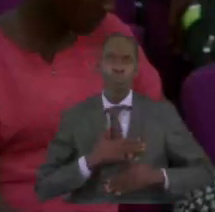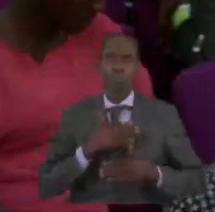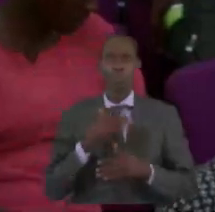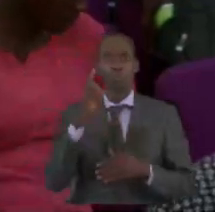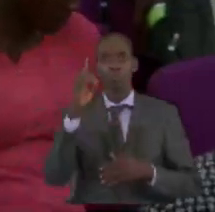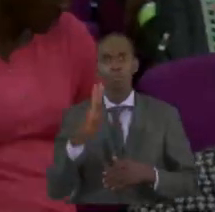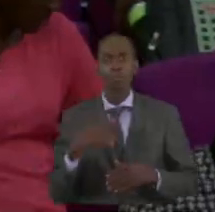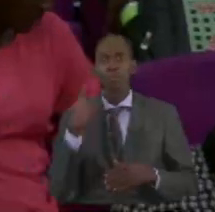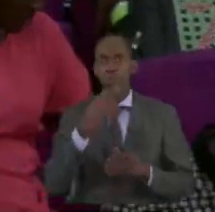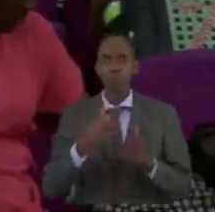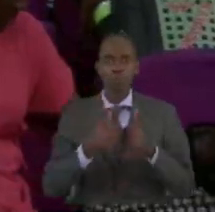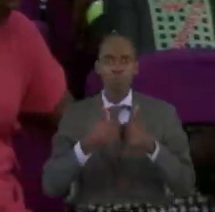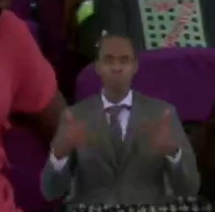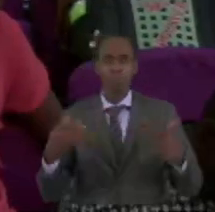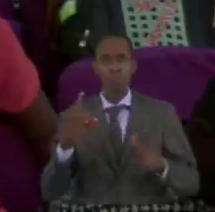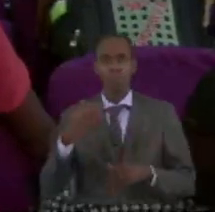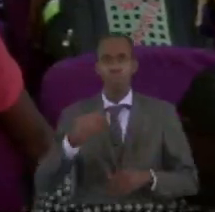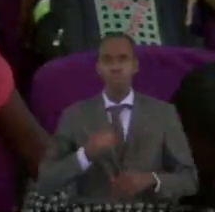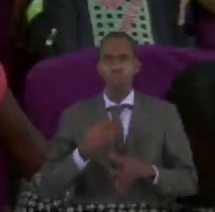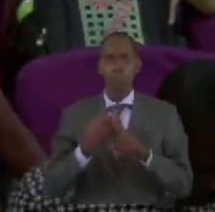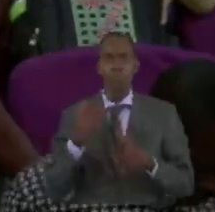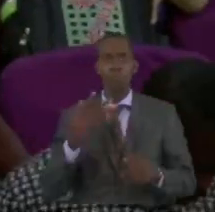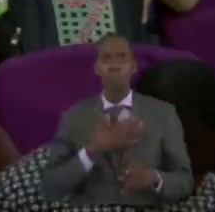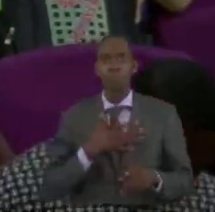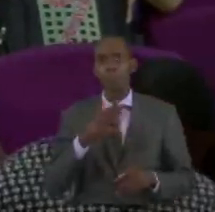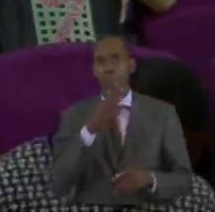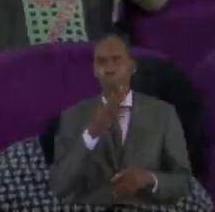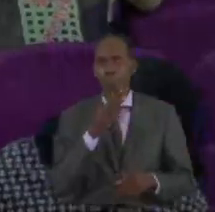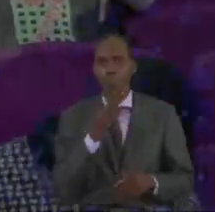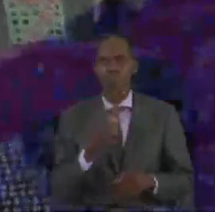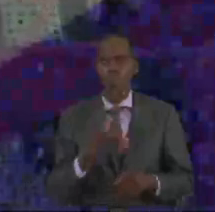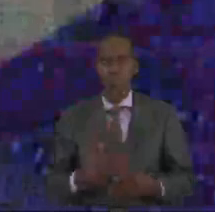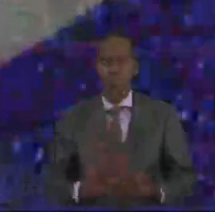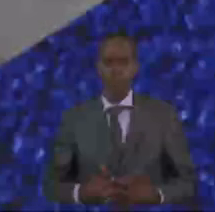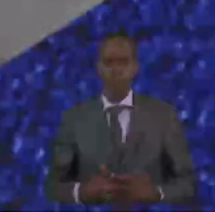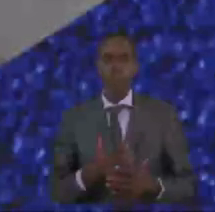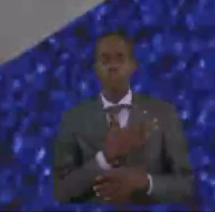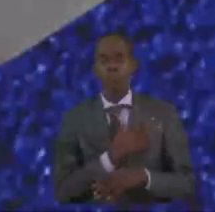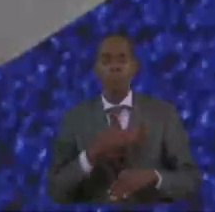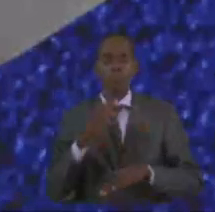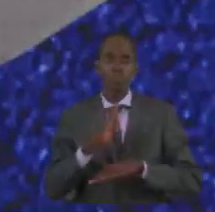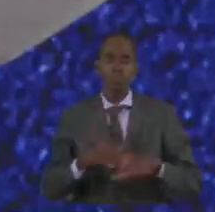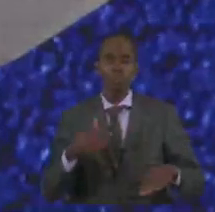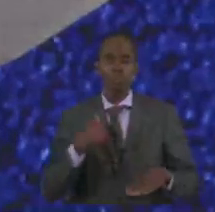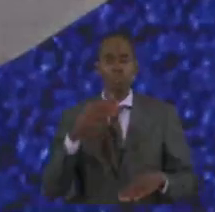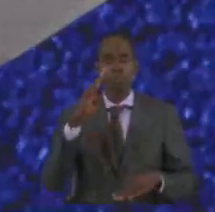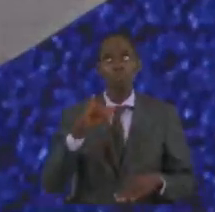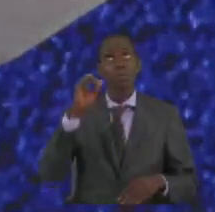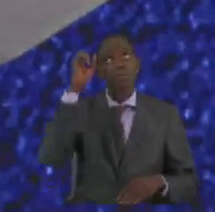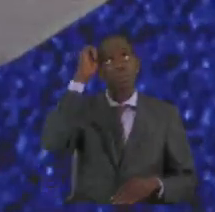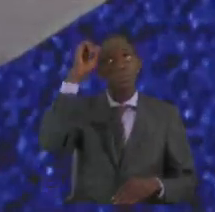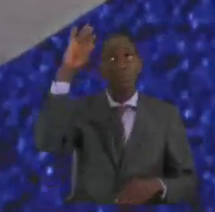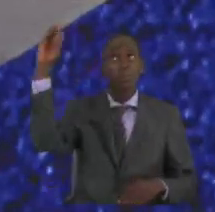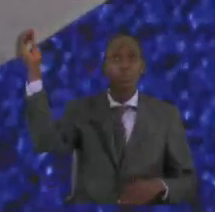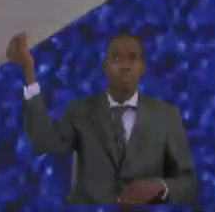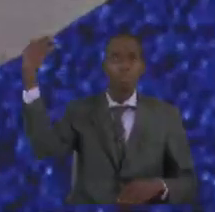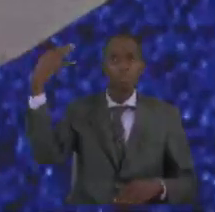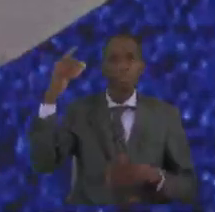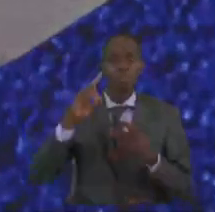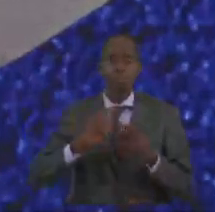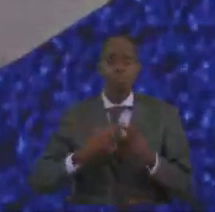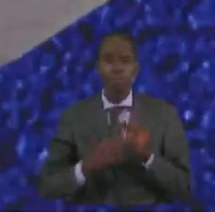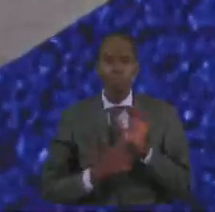Mais lorsqu'il plut à celui qui m'avait mis à part dans le sein de ma mère et qui m'a appelé par sa